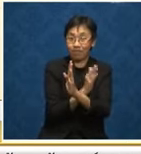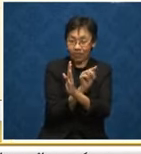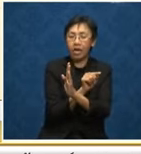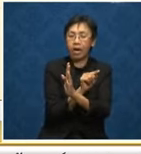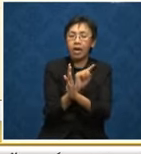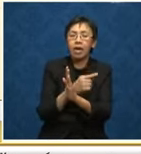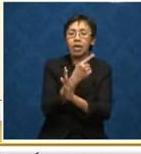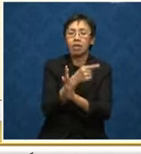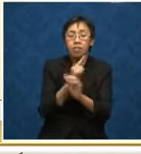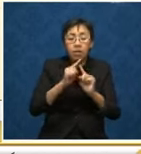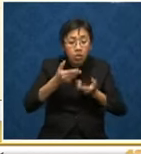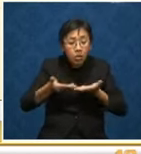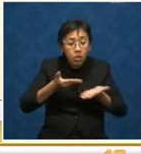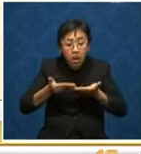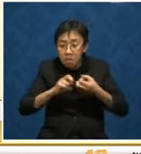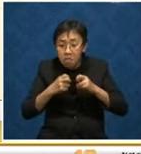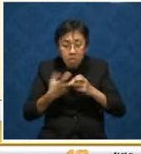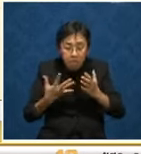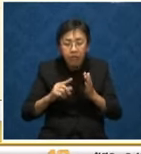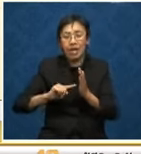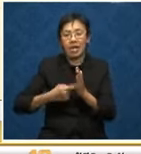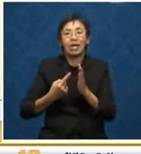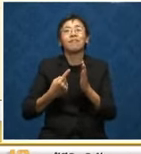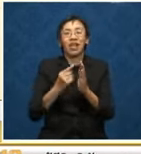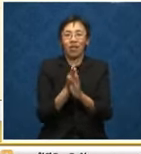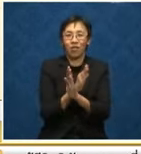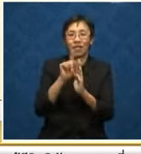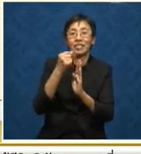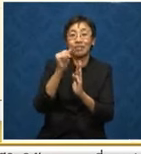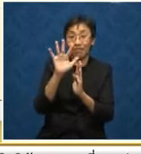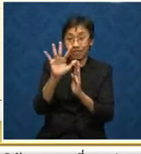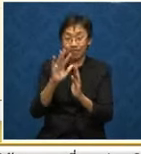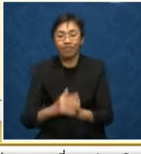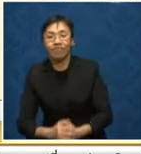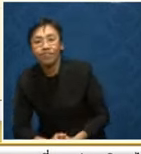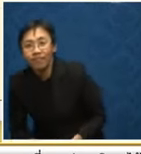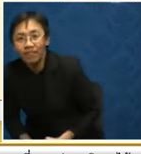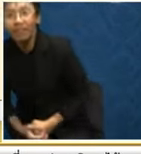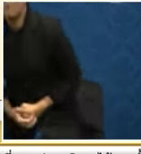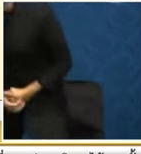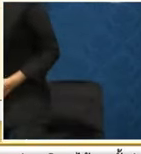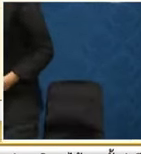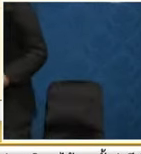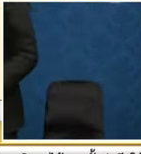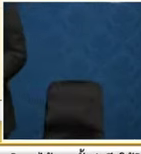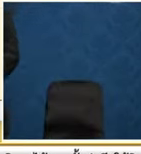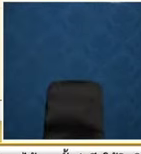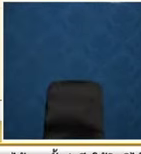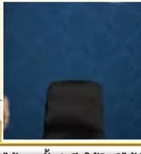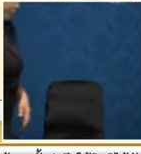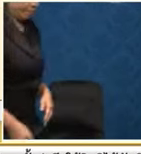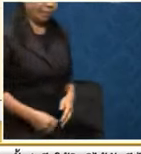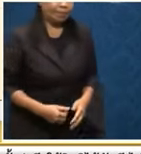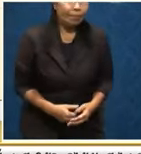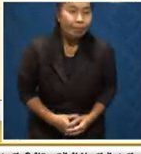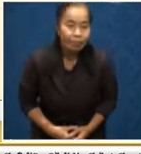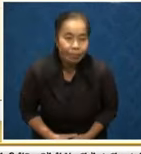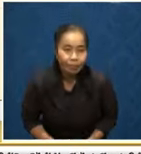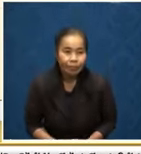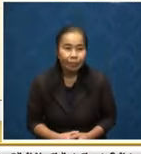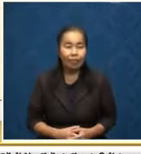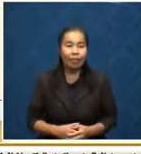จ้งถ้าผู้หารือไม่ขัดข้องก็จะได้ดำเนินการตามนี้นะครับก็น่าจะได้พอข้อส